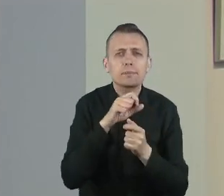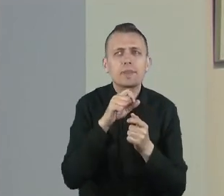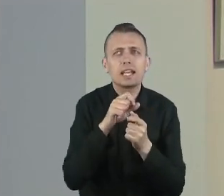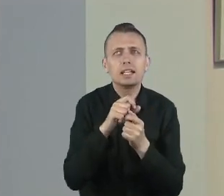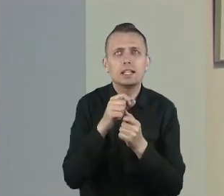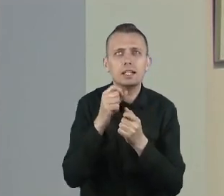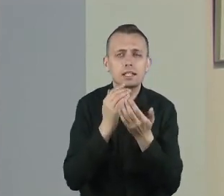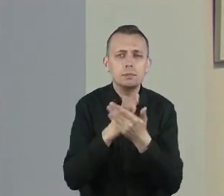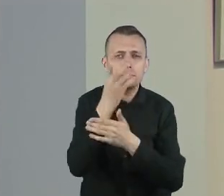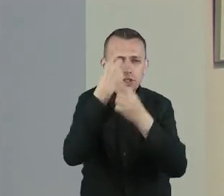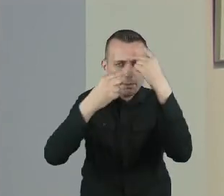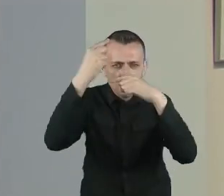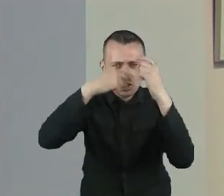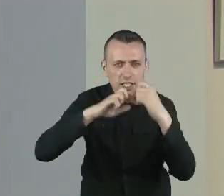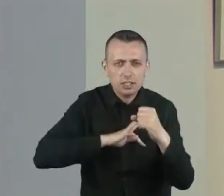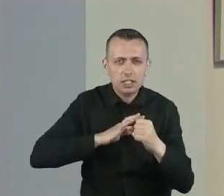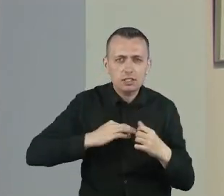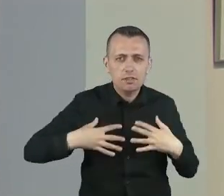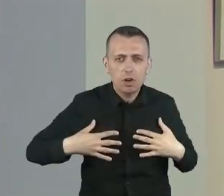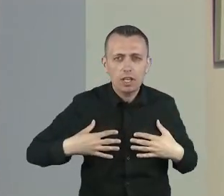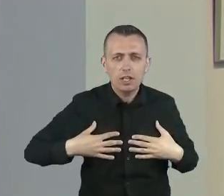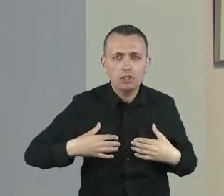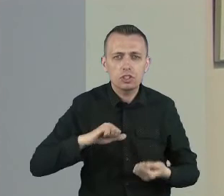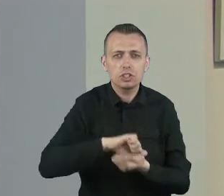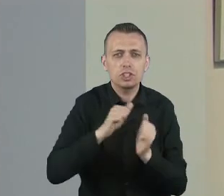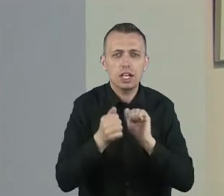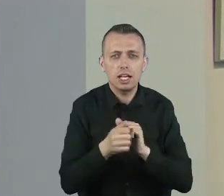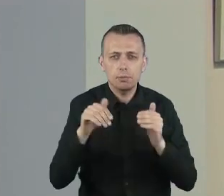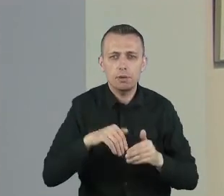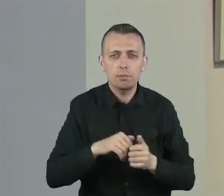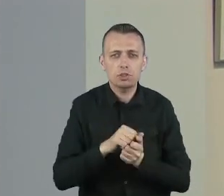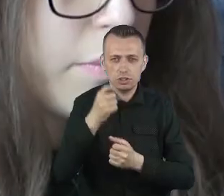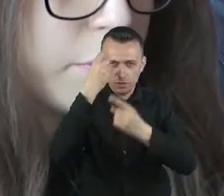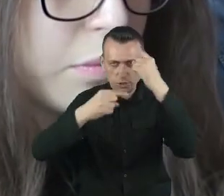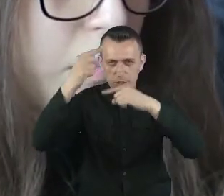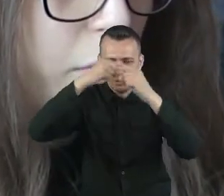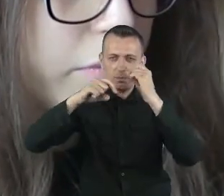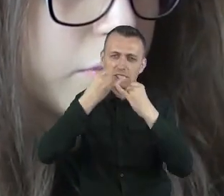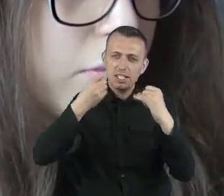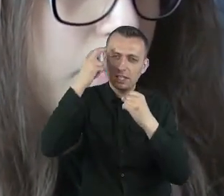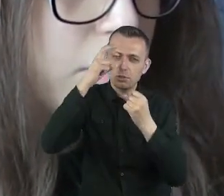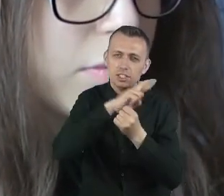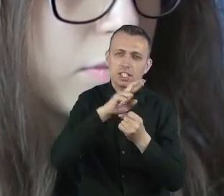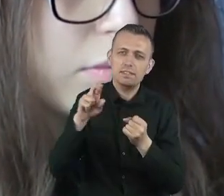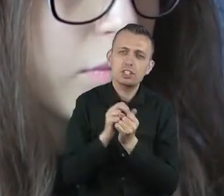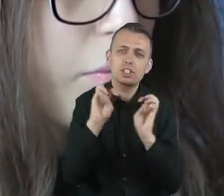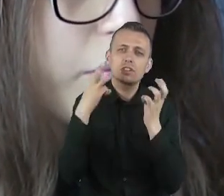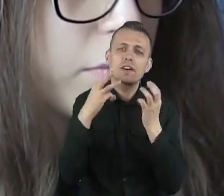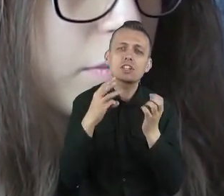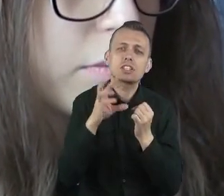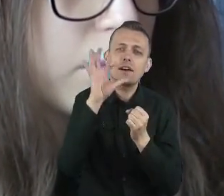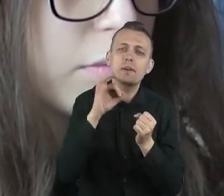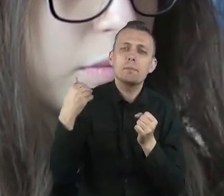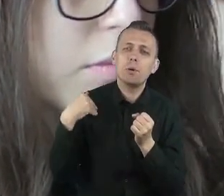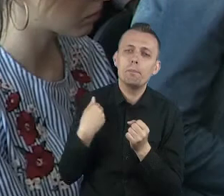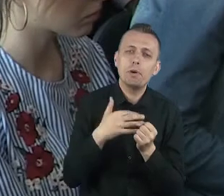pewnej refleksji dotyczącej czy własnego życia, czy po prostu możliwości kreacji. Warsztaty odbyły się z okazji Festiwalu Złoty